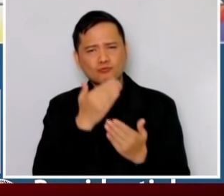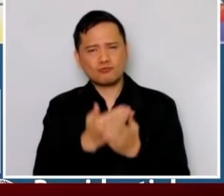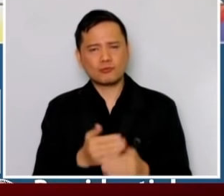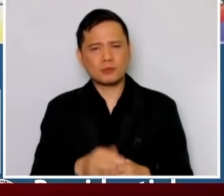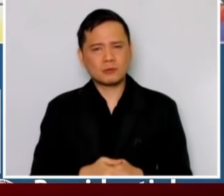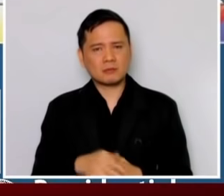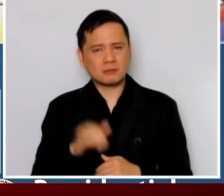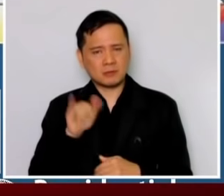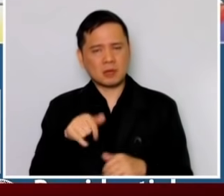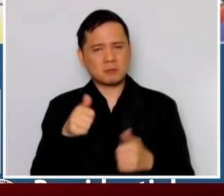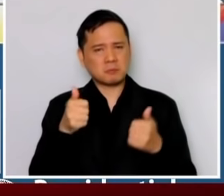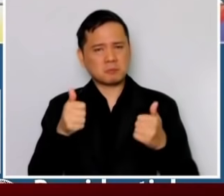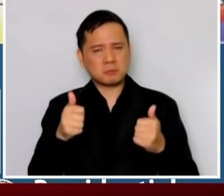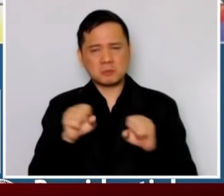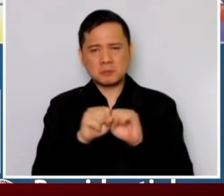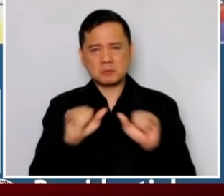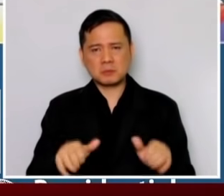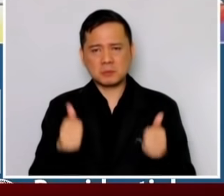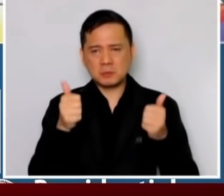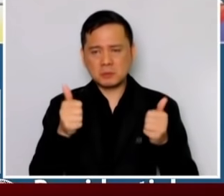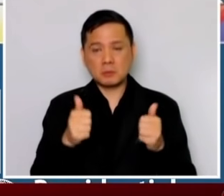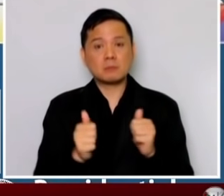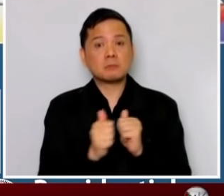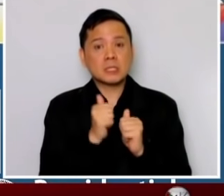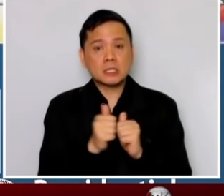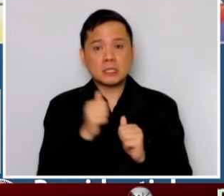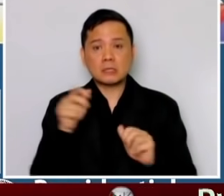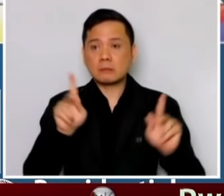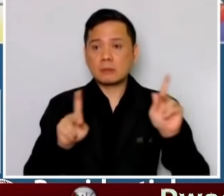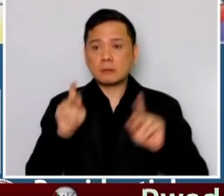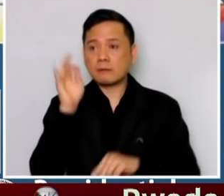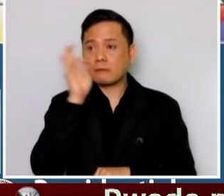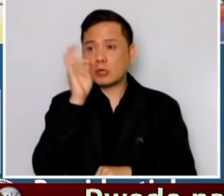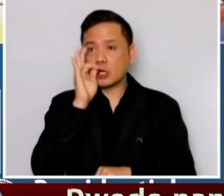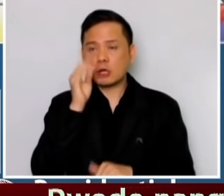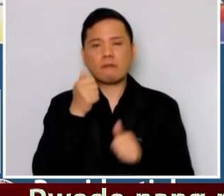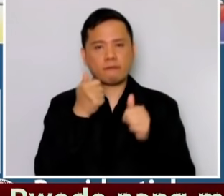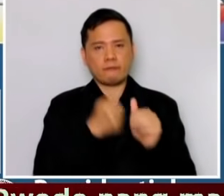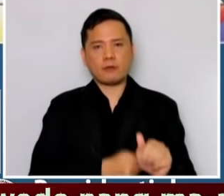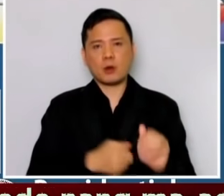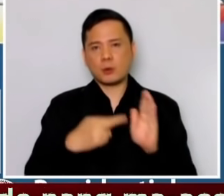manifestation. Ang ibig sabihin po ay sumusunod ng ating mga kababayan.